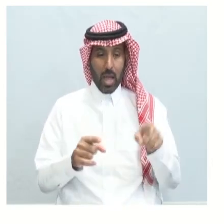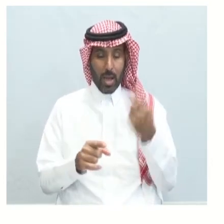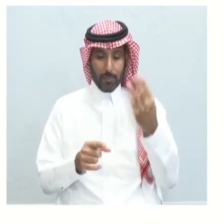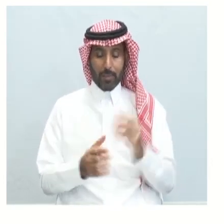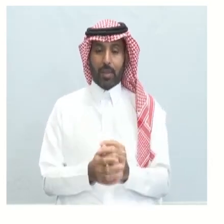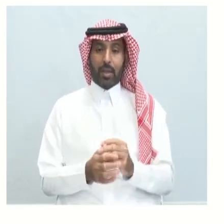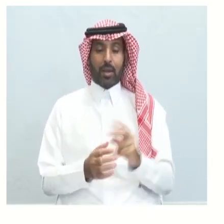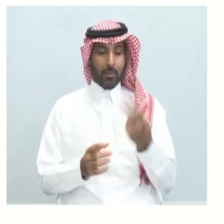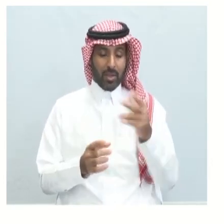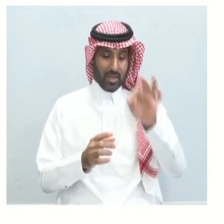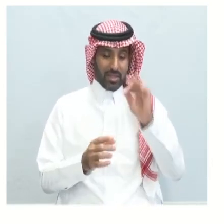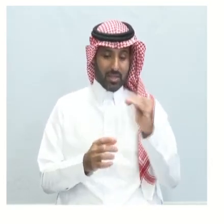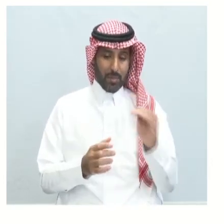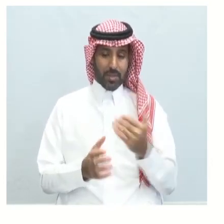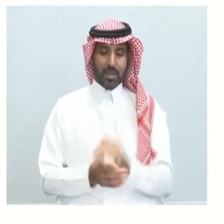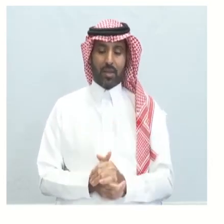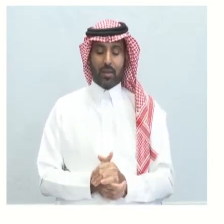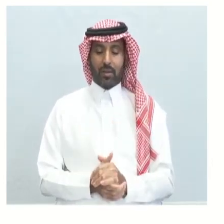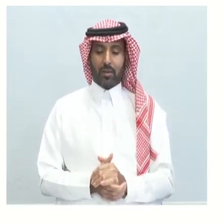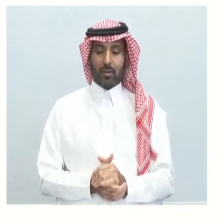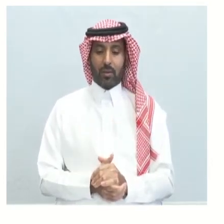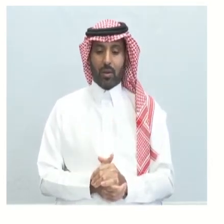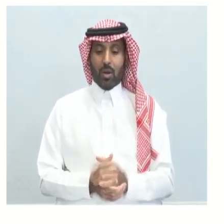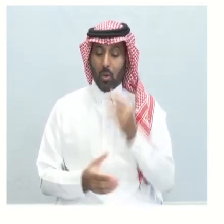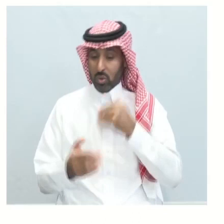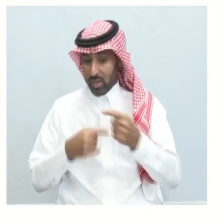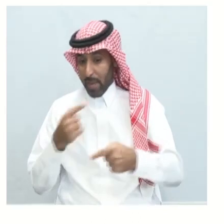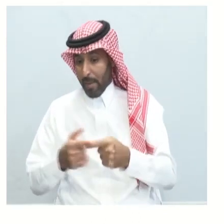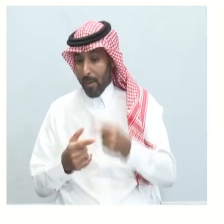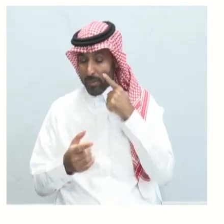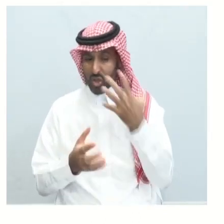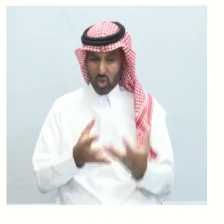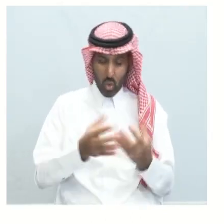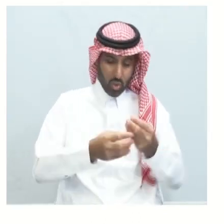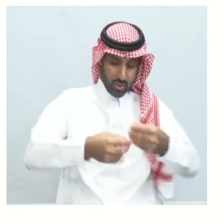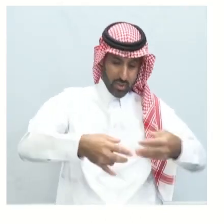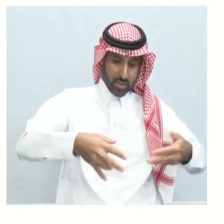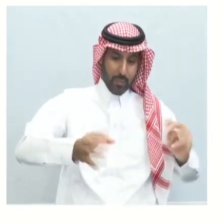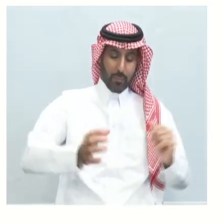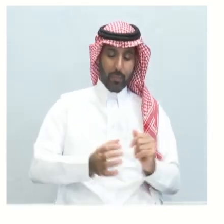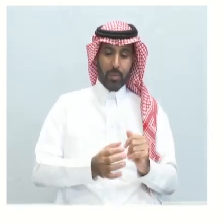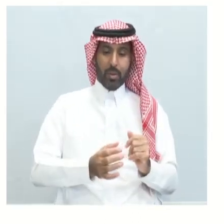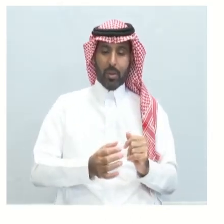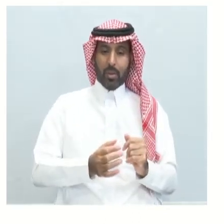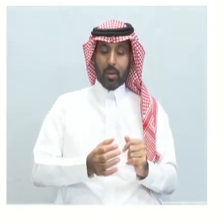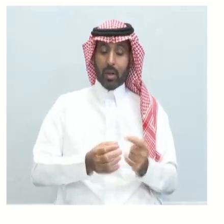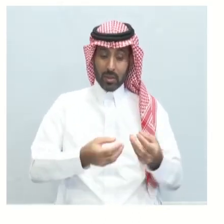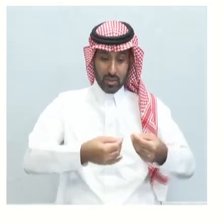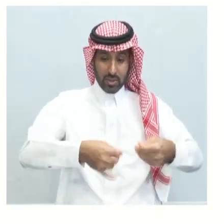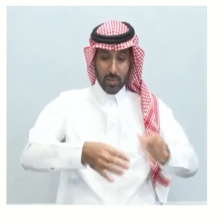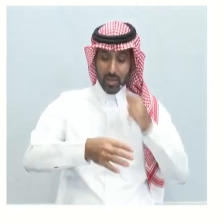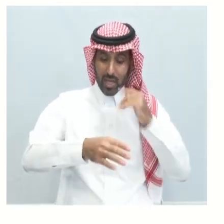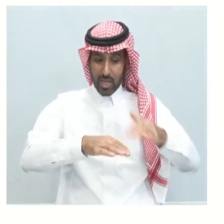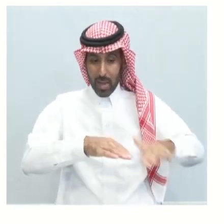رقم اثنين اختر الاجابه الصحيحه فيما يلي هو تتابع من الصخور الرسوبيه التي ترسبت على